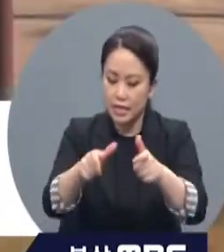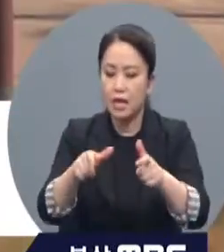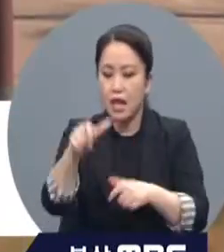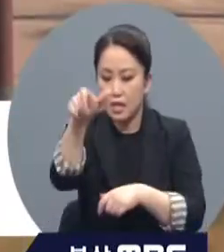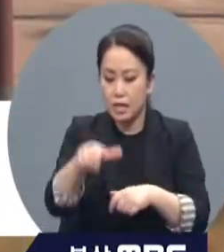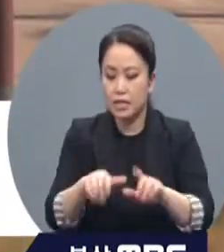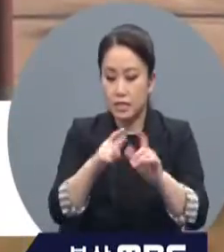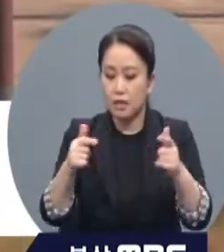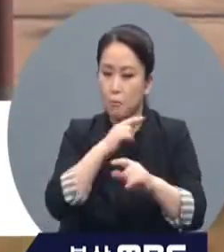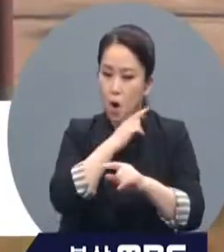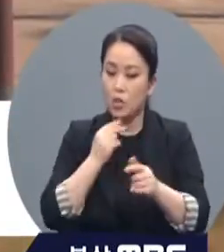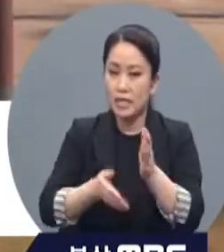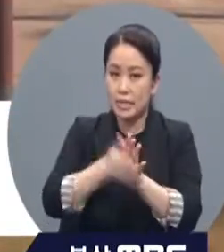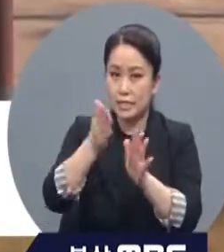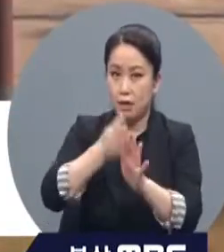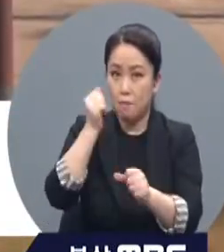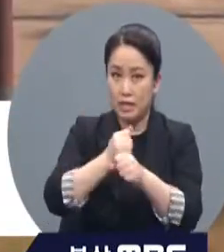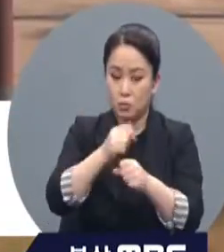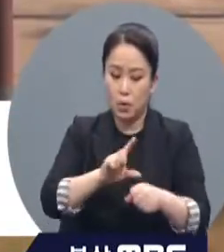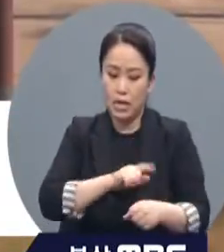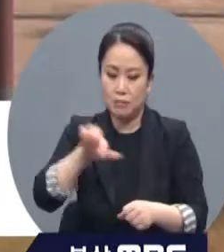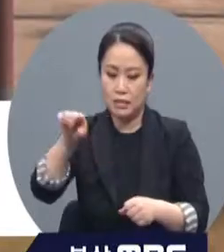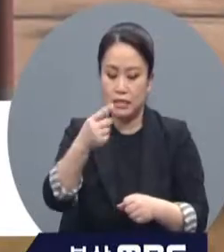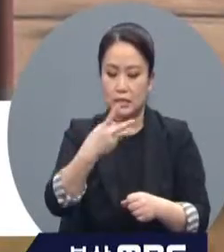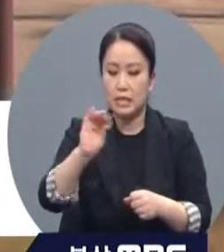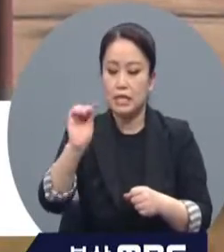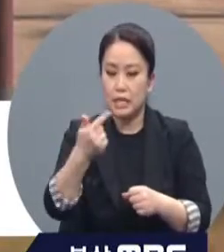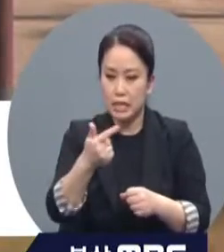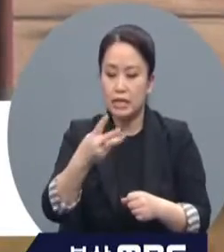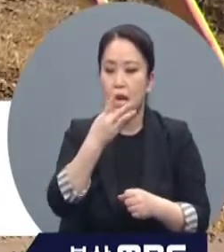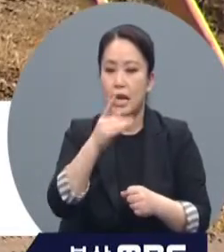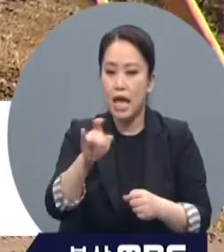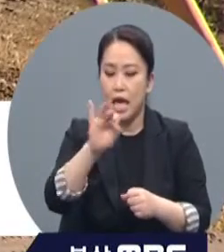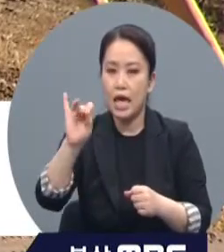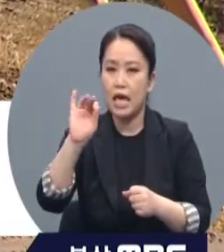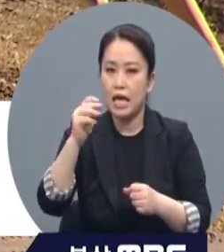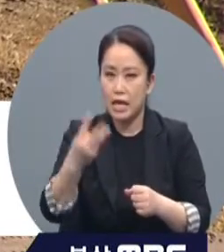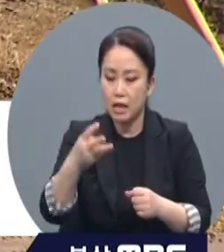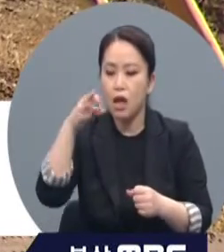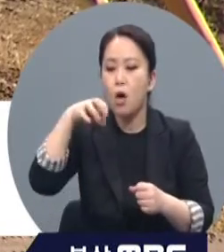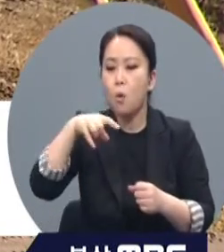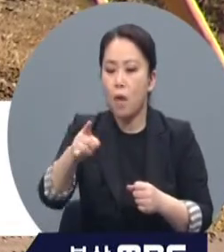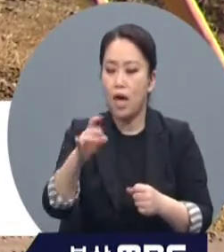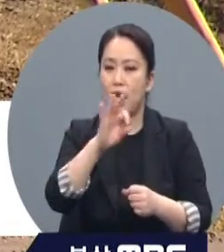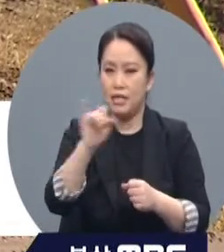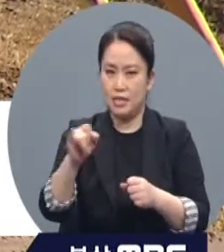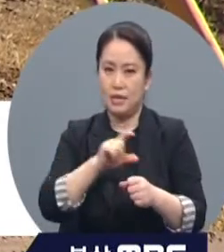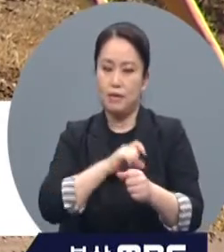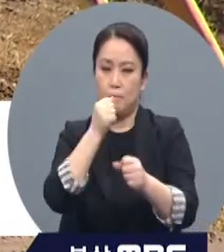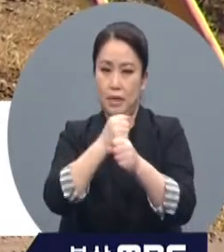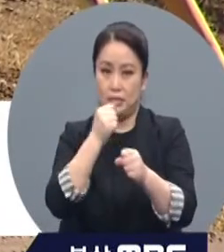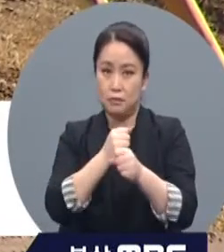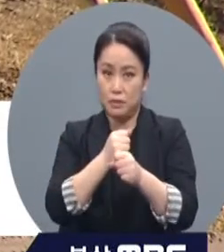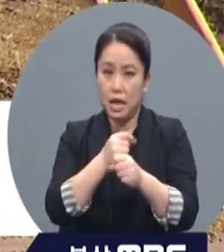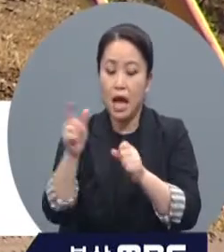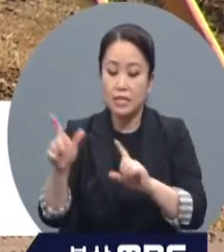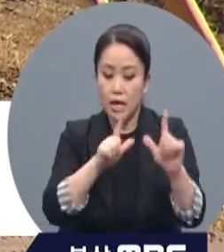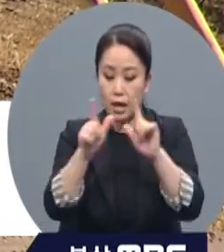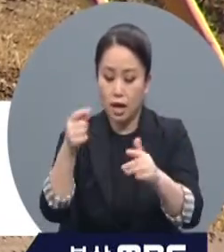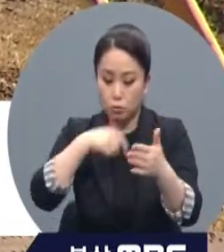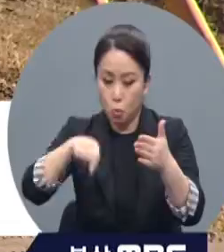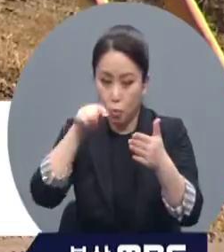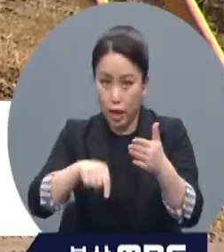설치하고 그린 레일웨이 로 이름을 붙였습니다 이는 폐선 부지를 생활 속 도심 숲길로 탈바꿈 에